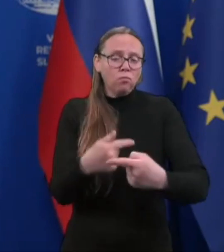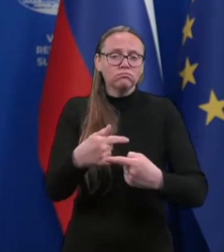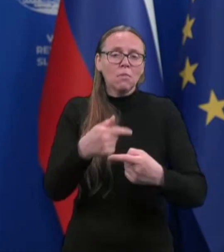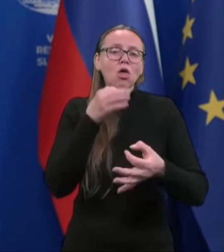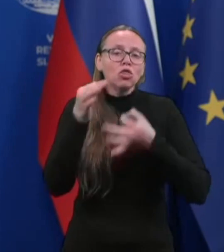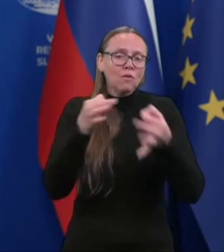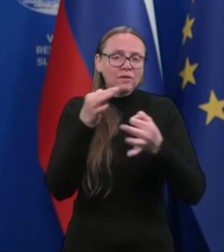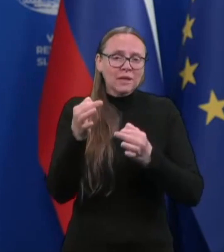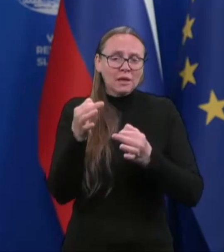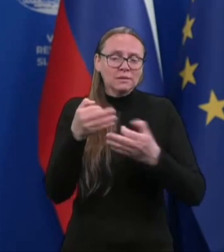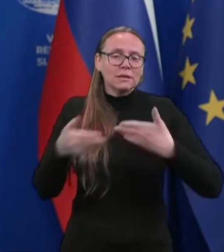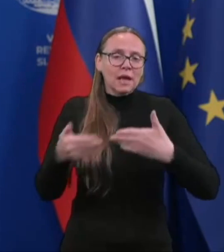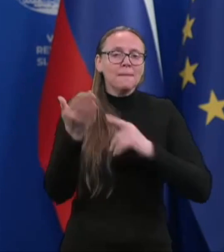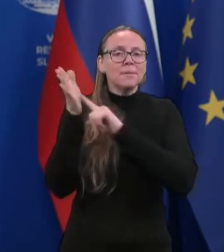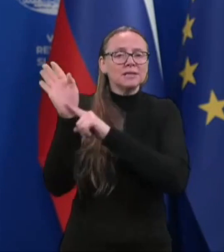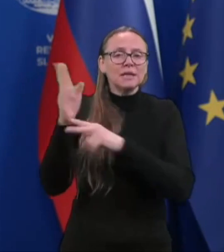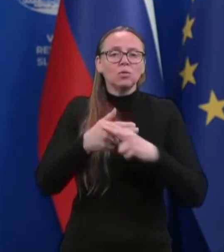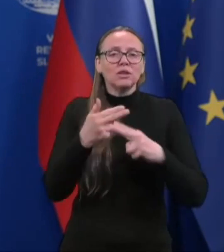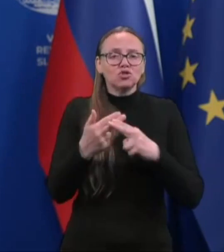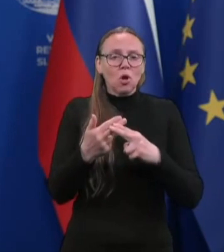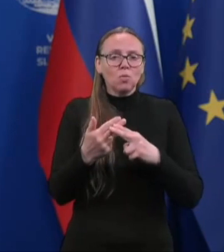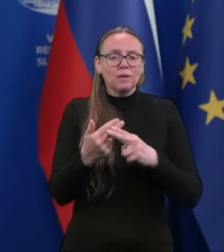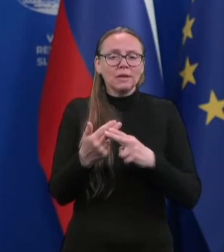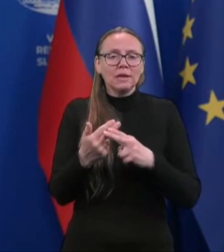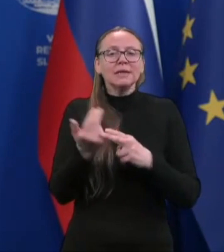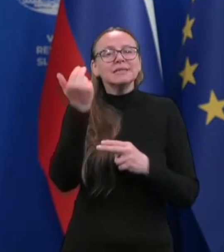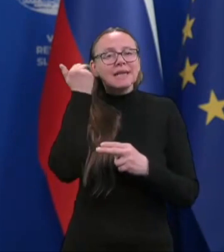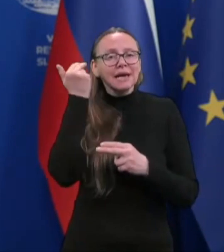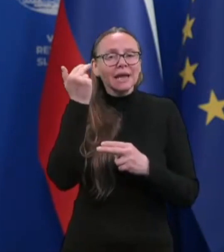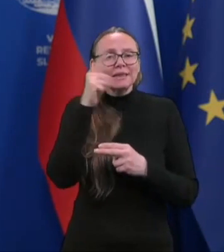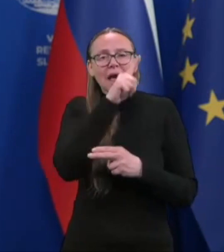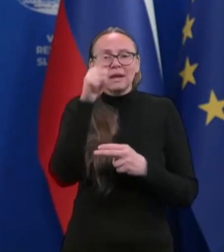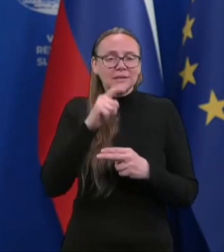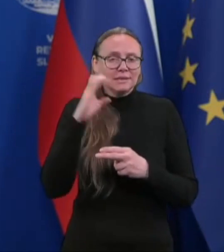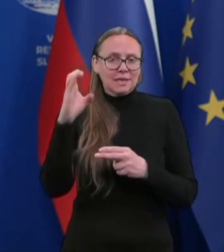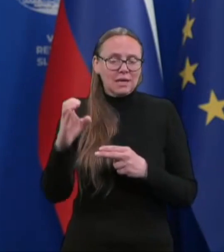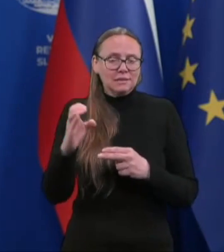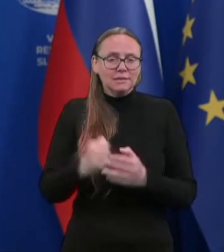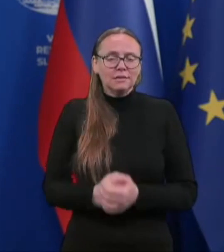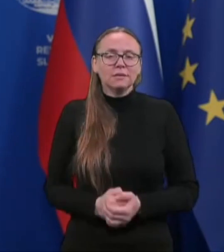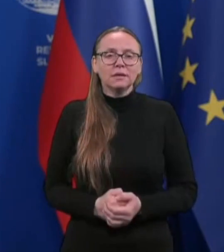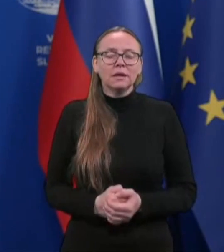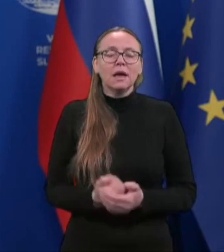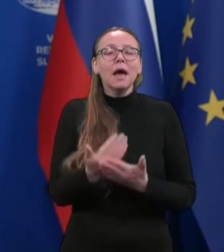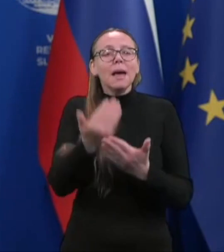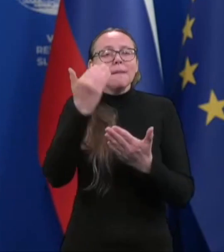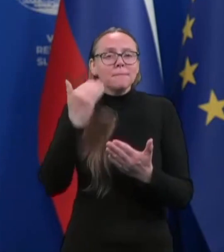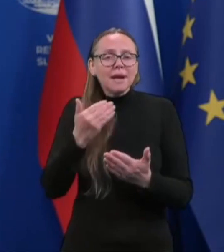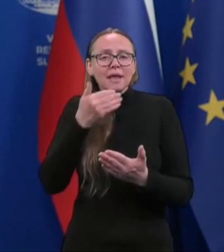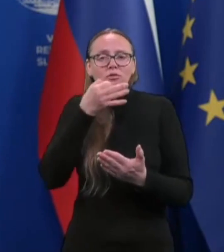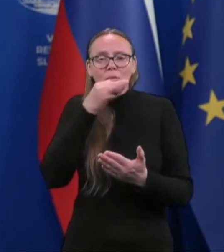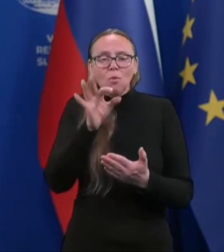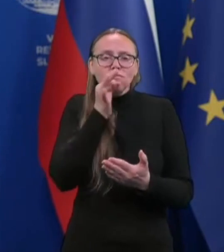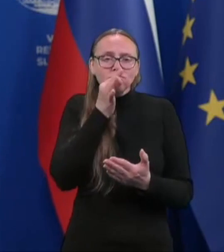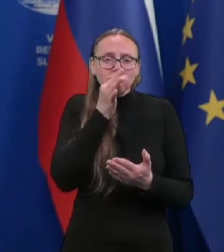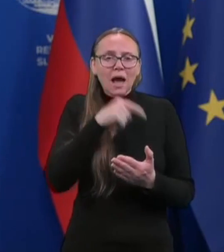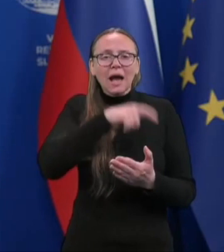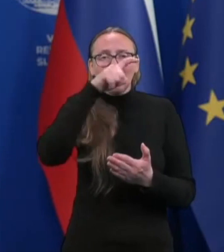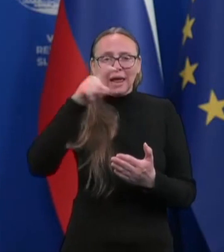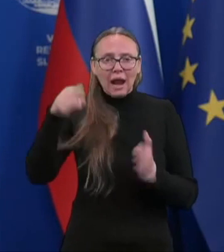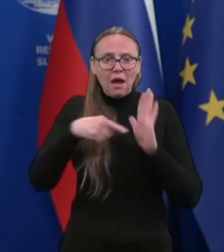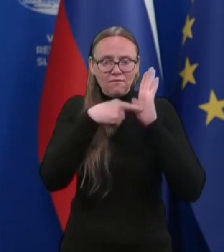novinarske konference predstavil državni sekretar Zajc. Preden si nekoliko bolj podrobno pogledamo grafa, ki